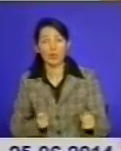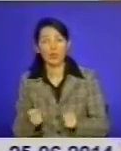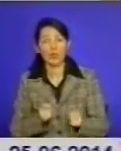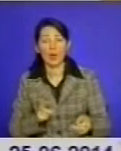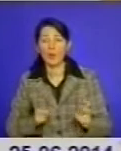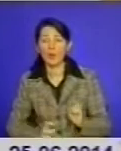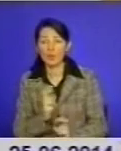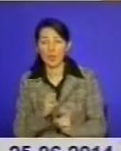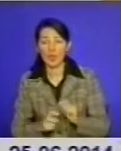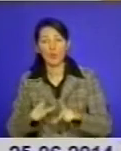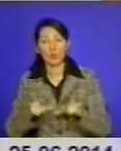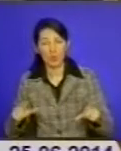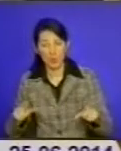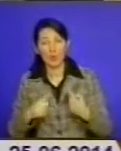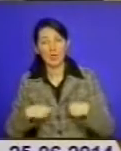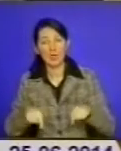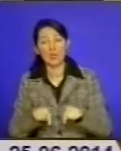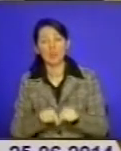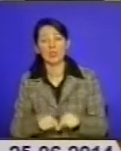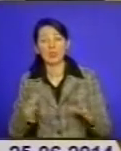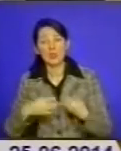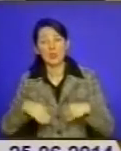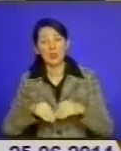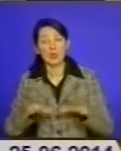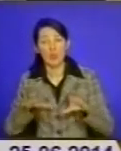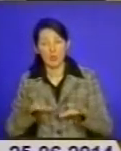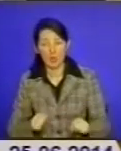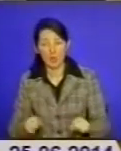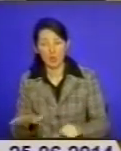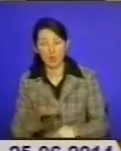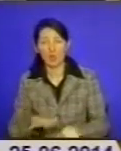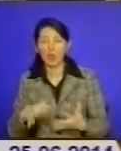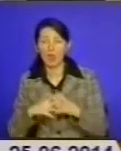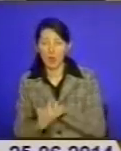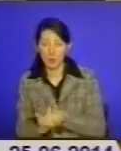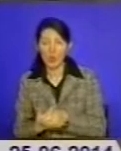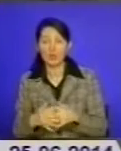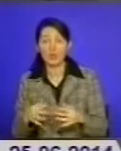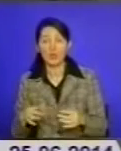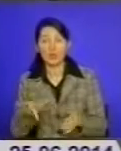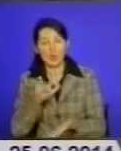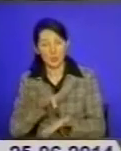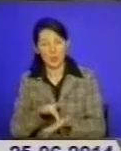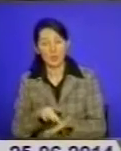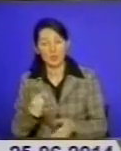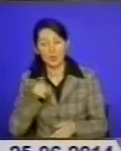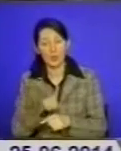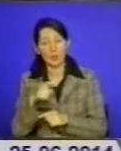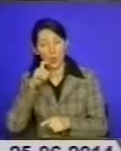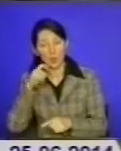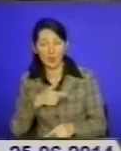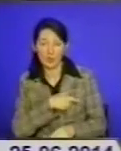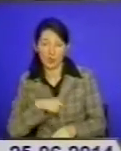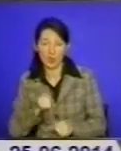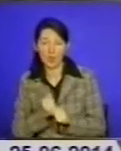і організацій спільної власності територіальних громад селищ і міст Тернопільської області, депутати зроблять реальний